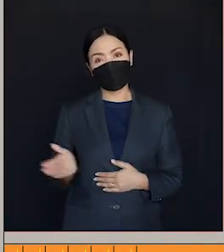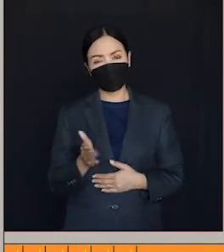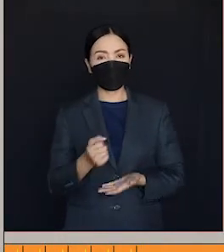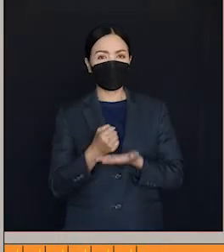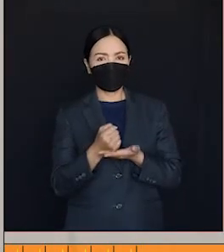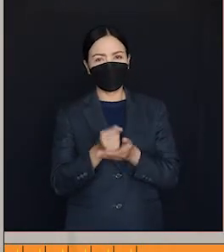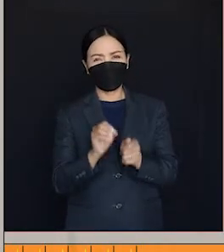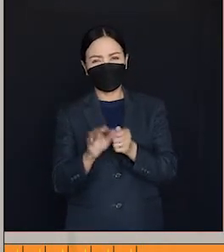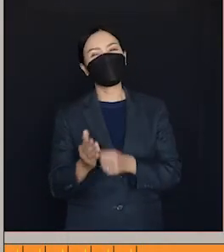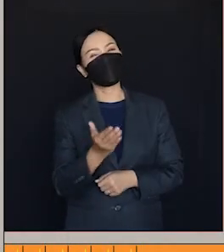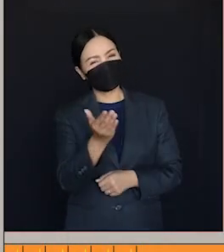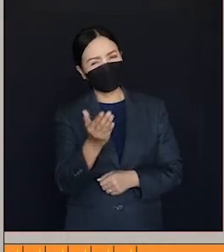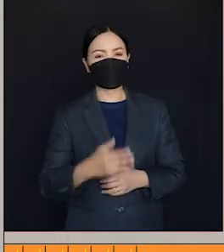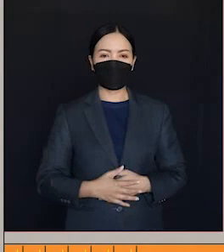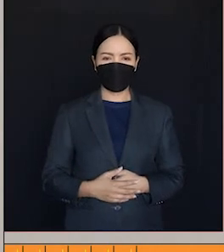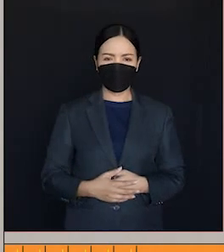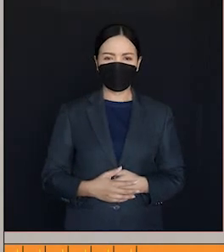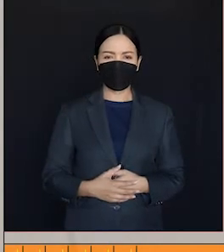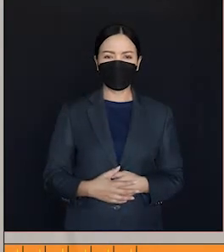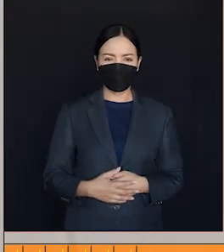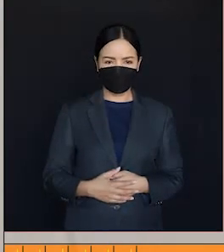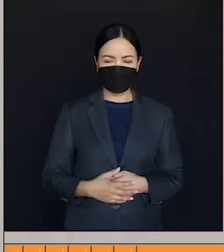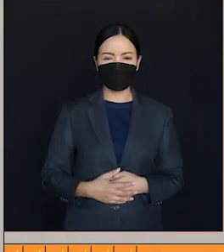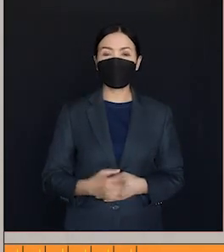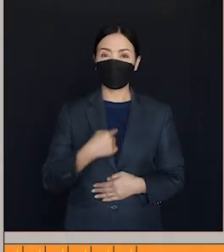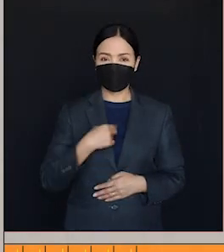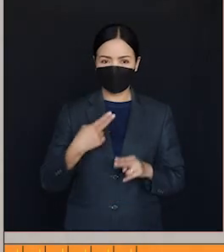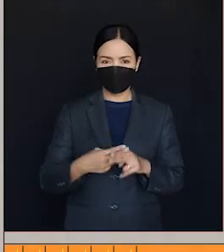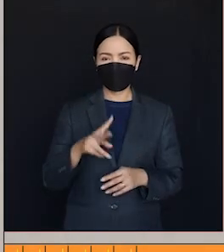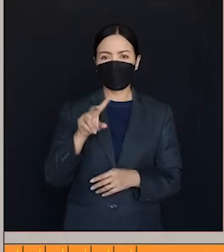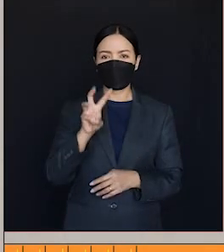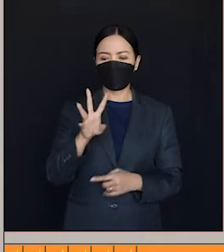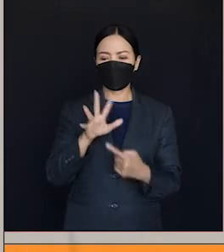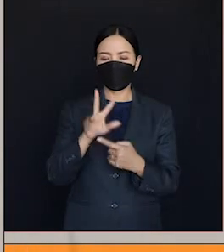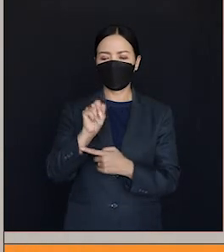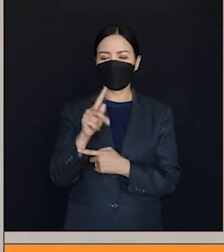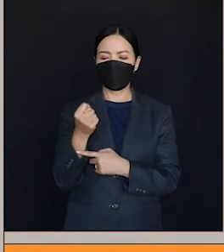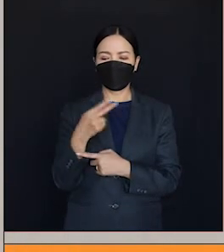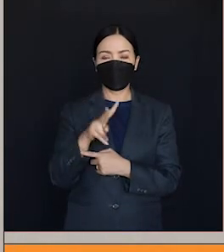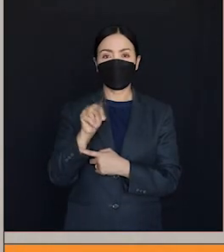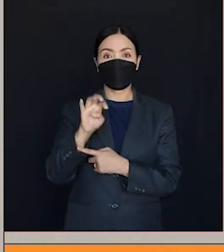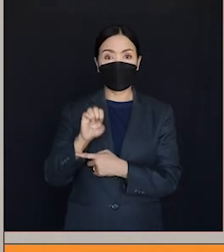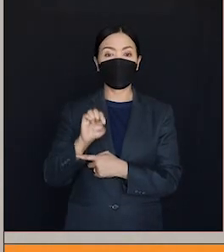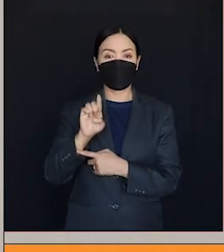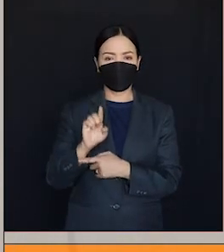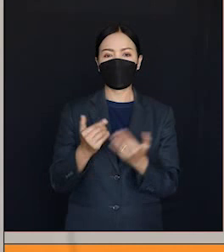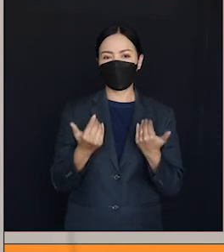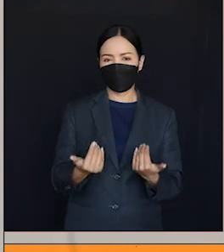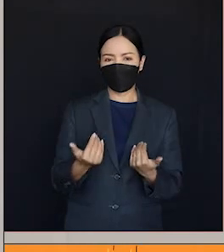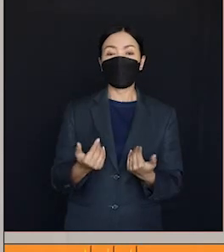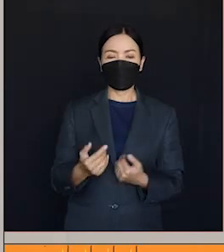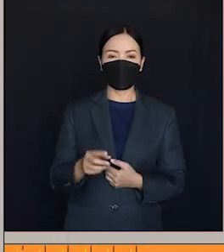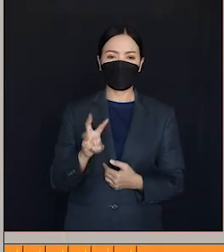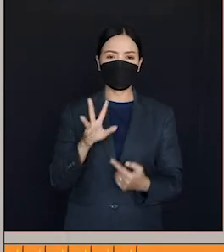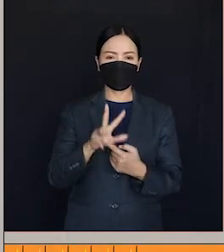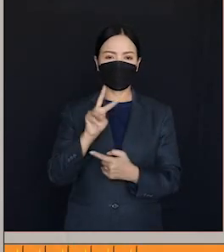นำตัวเองกับคุณผู้ชมหน่อยค่ะ ค่ะค่ะดิฉันชื่อวรรณชนีพันธชาตินะคะขณะนี้ก็จะเป็นที่ปรึกษ